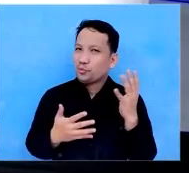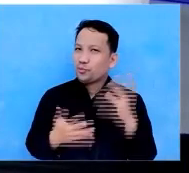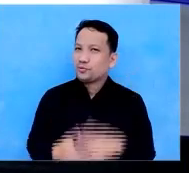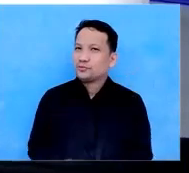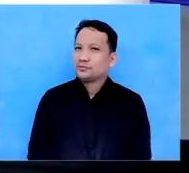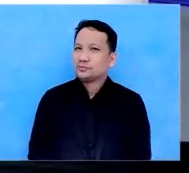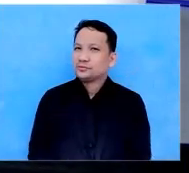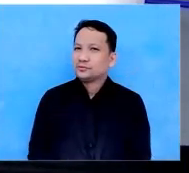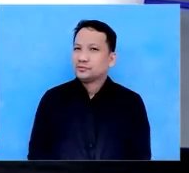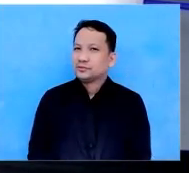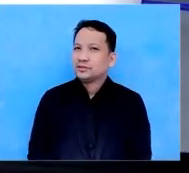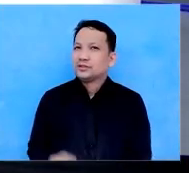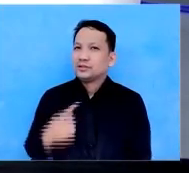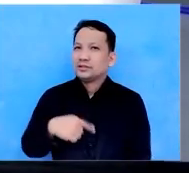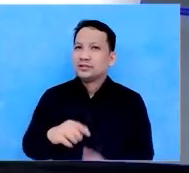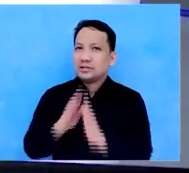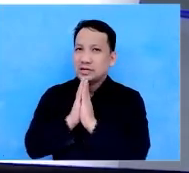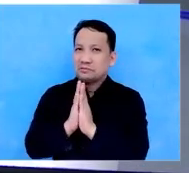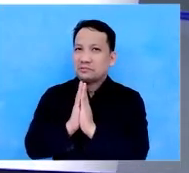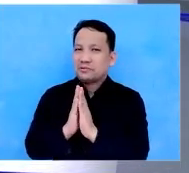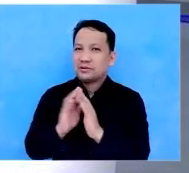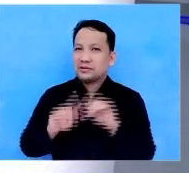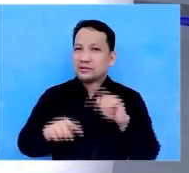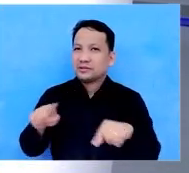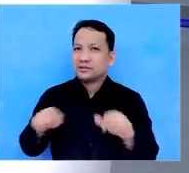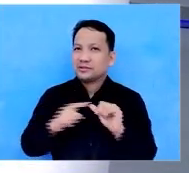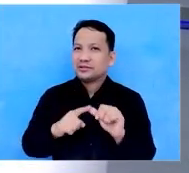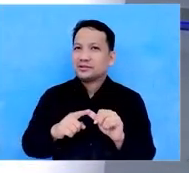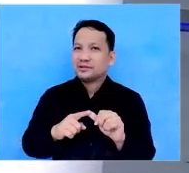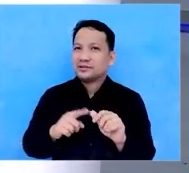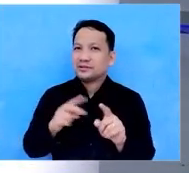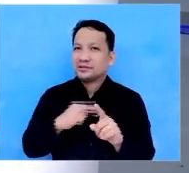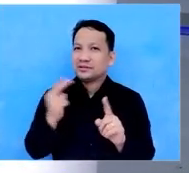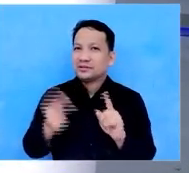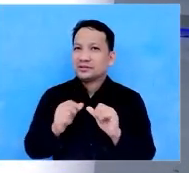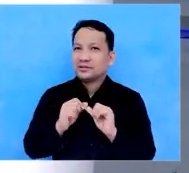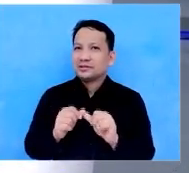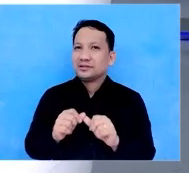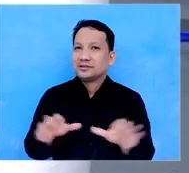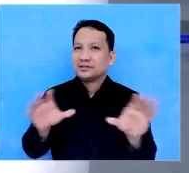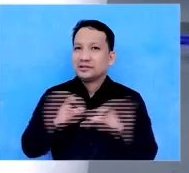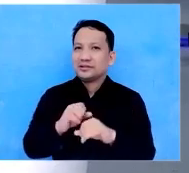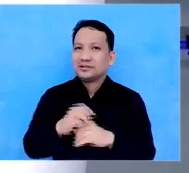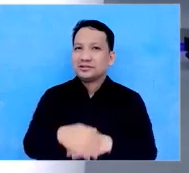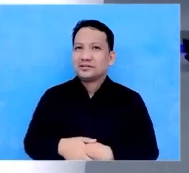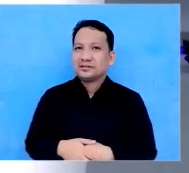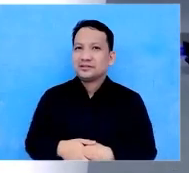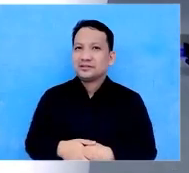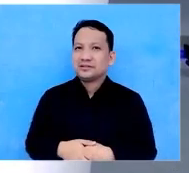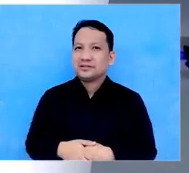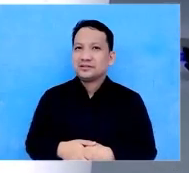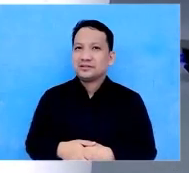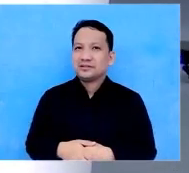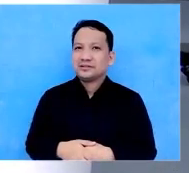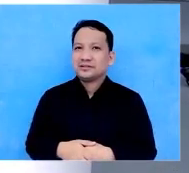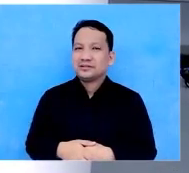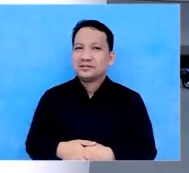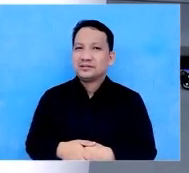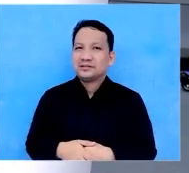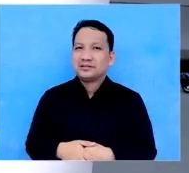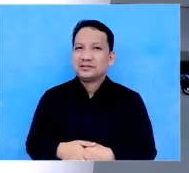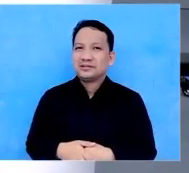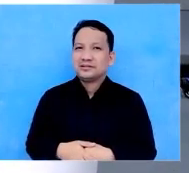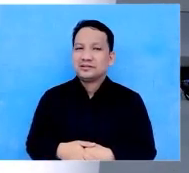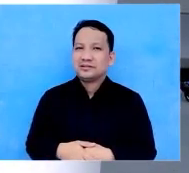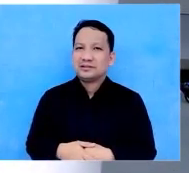Ganda. Na prayer 'yon. Mas na iba yung perception ko dun sa kantang after saying that. Pakinggan natin prayer. Ulit yung hiling ano. Yes. With that